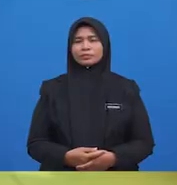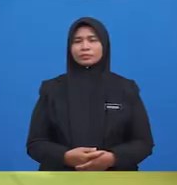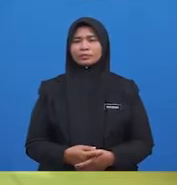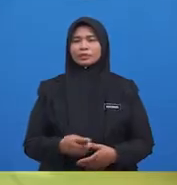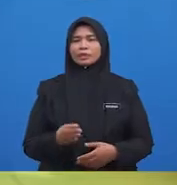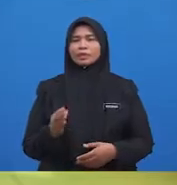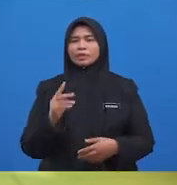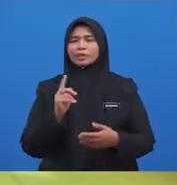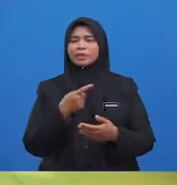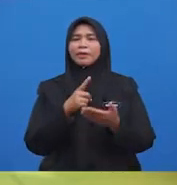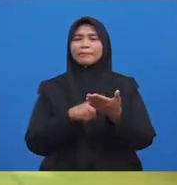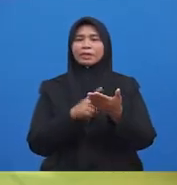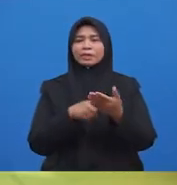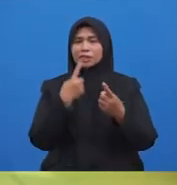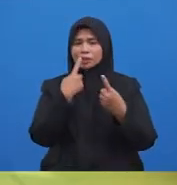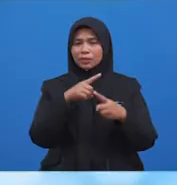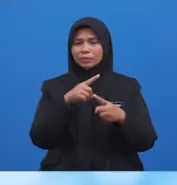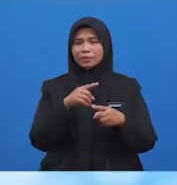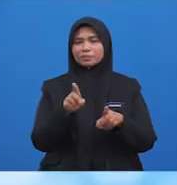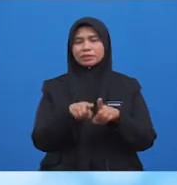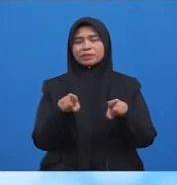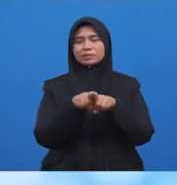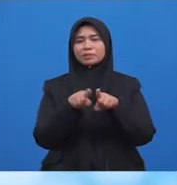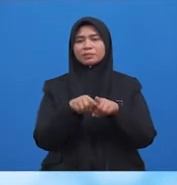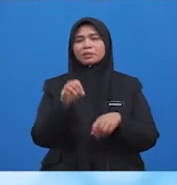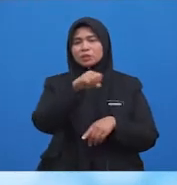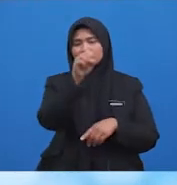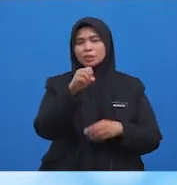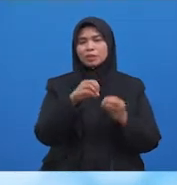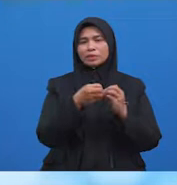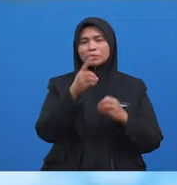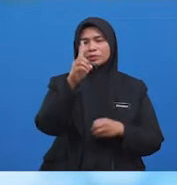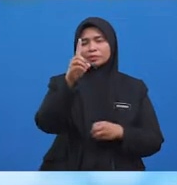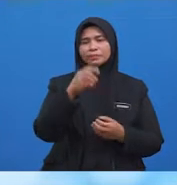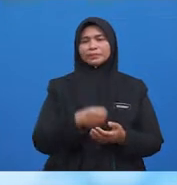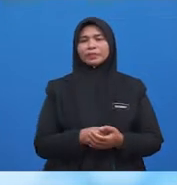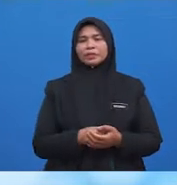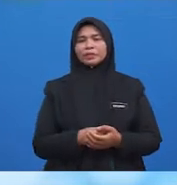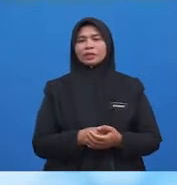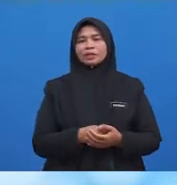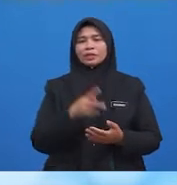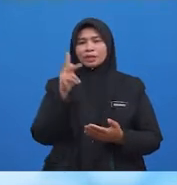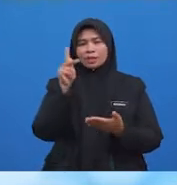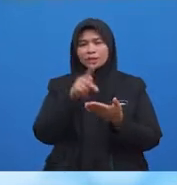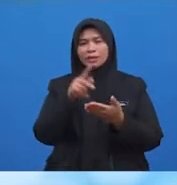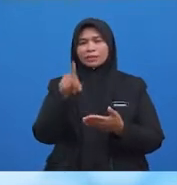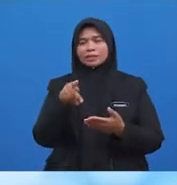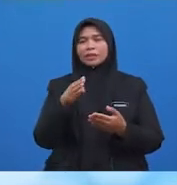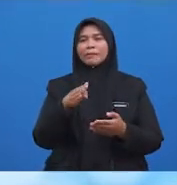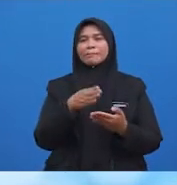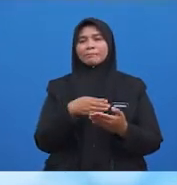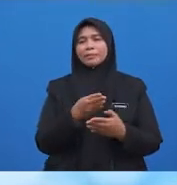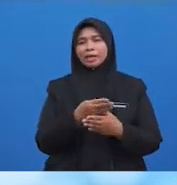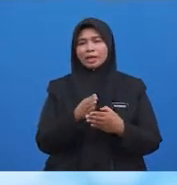Mari kita bicarakan jawabannya soal nombo satu kena pasti bahagia